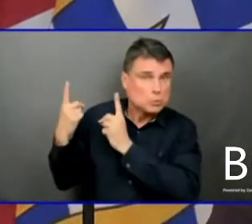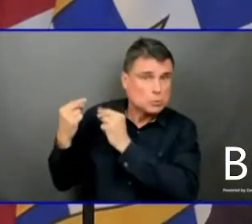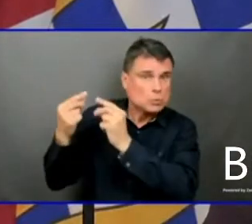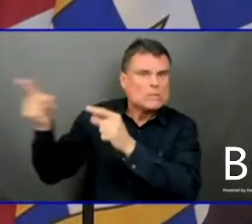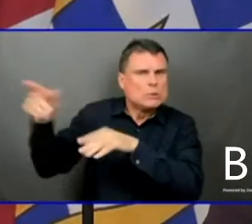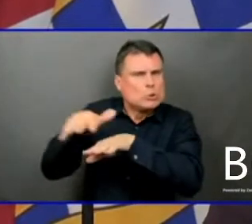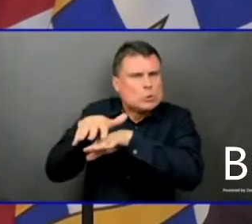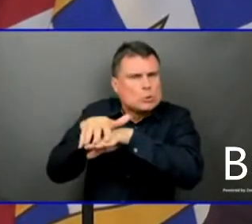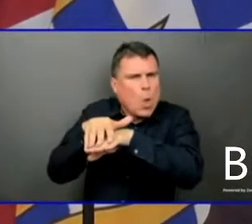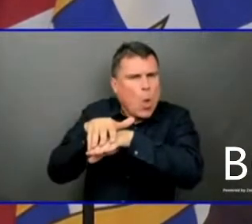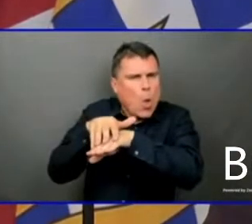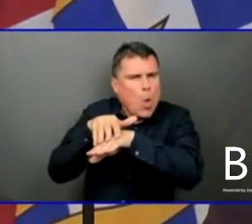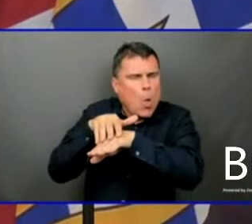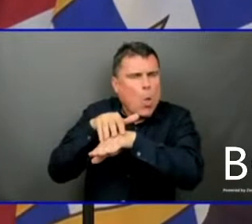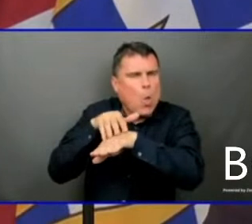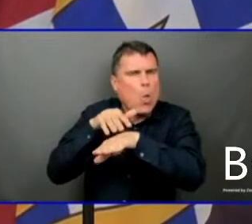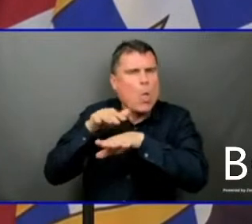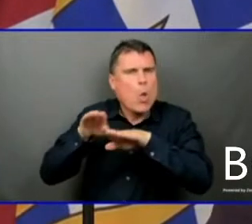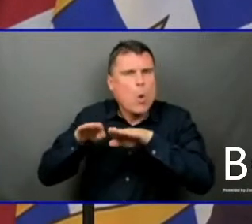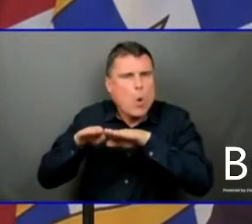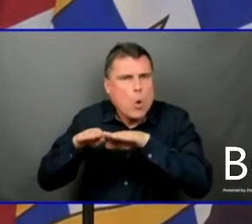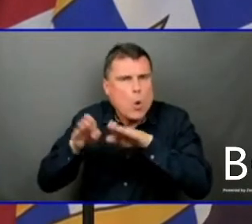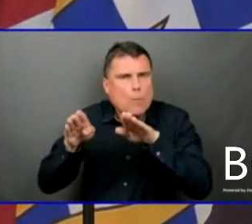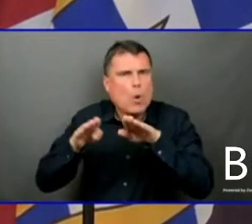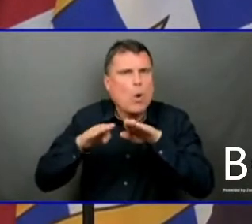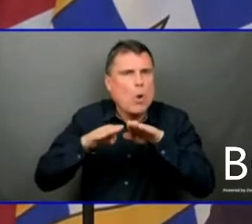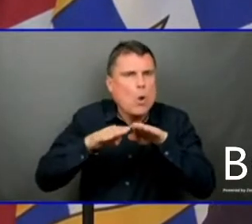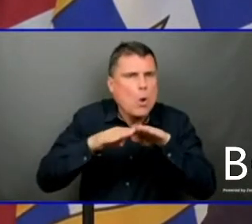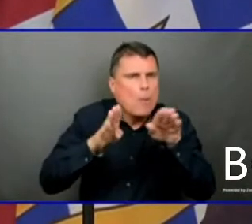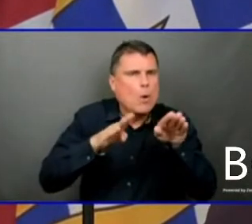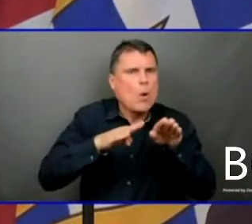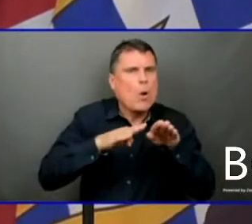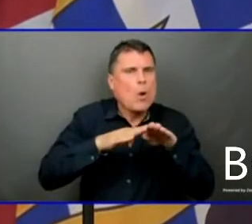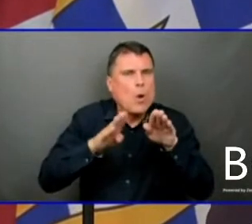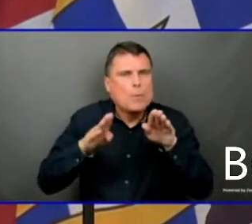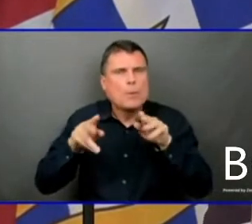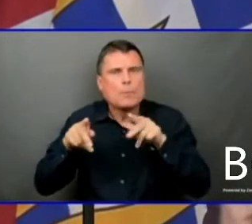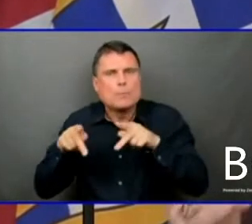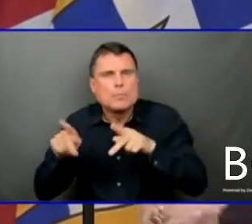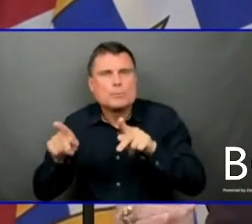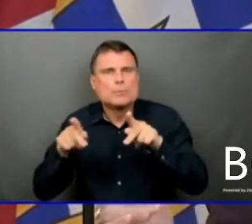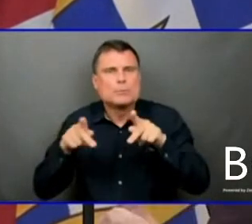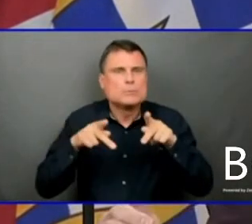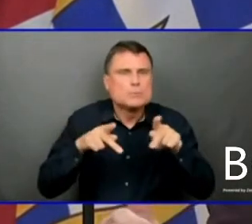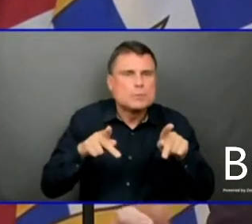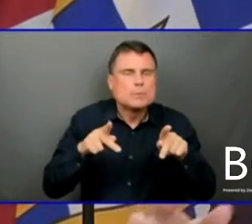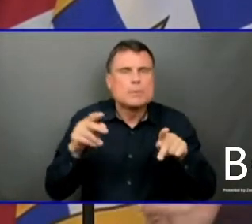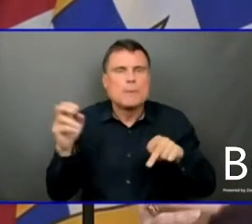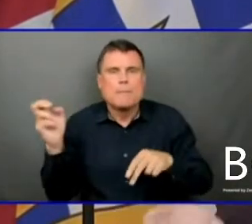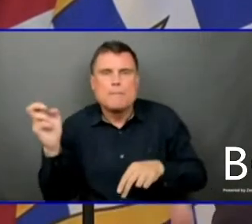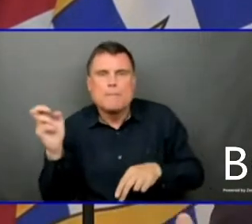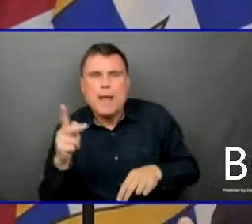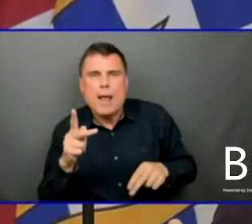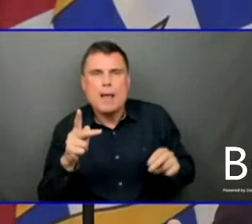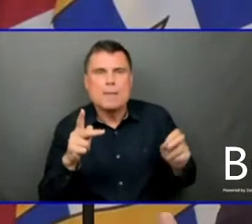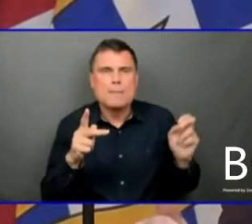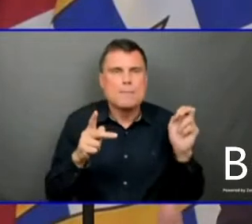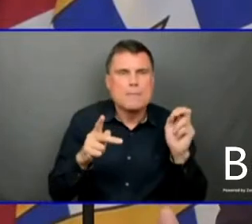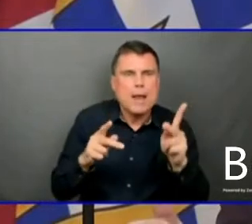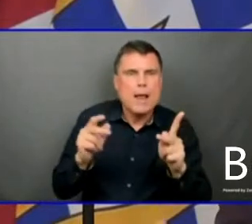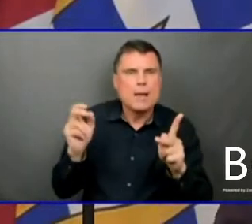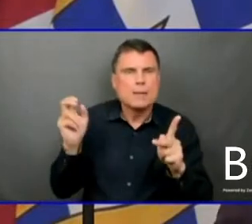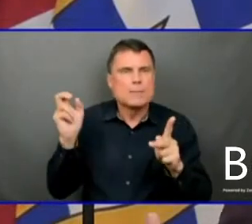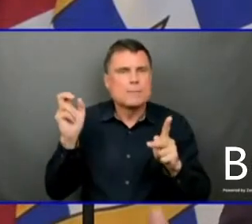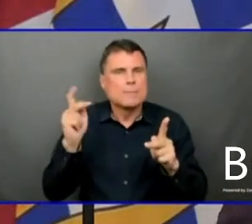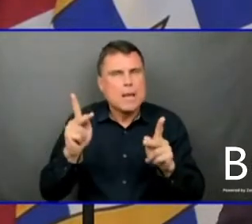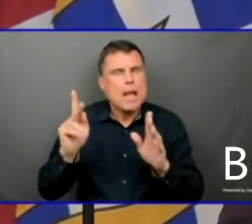们那个重启的步骤很慢、很小心、很谨慎。所以因为我们现在还是在